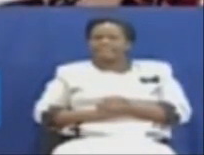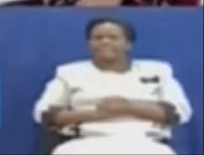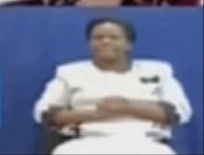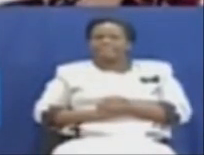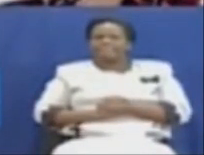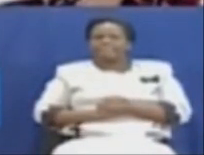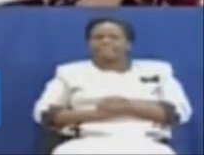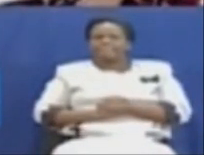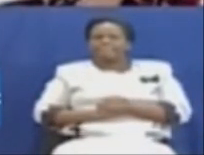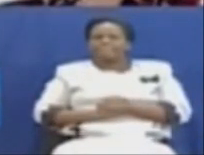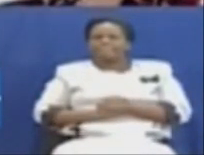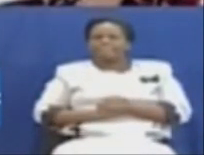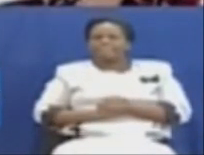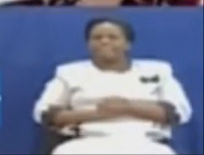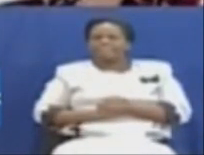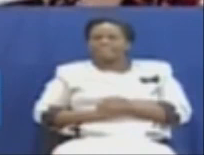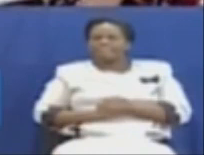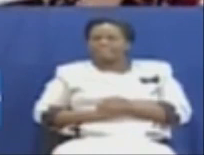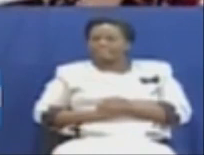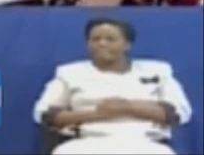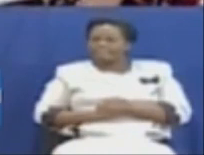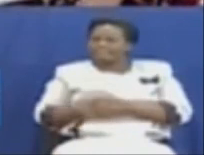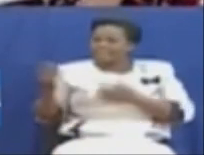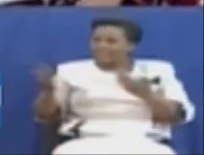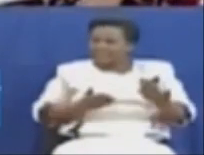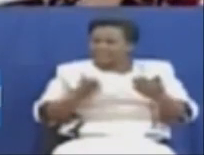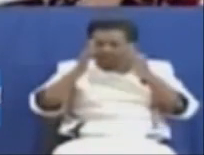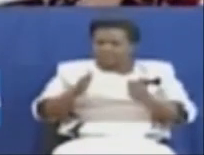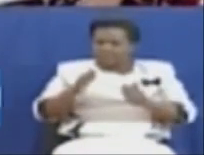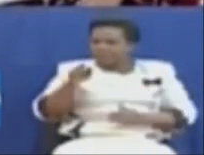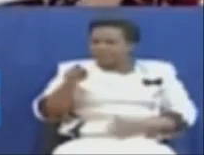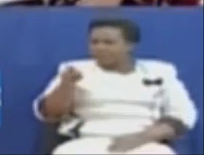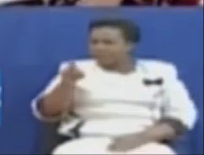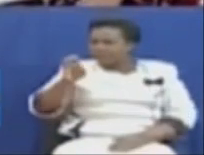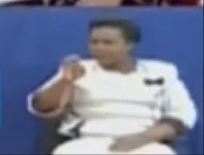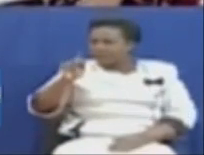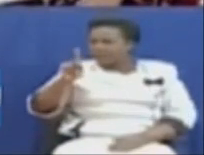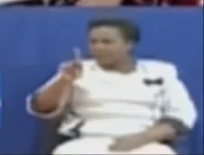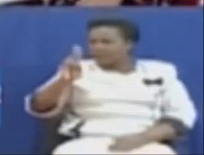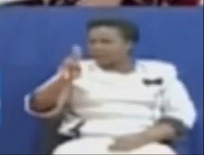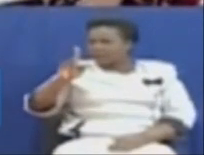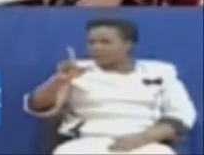Mheshimiwa Pauline Philip Gekul, swali kwa Mheshimiwa Waziri Mkuu.